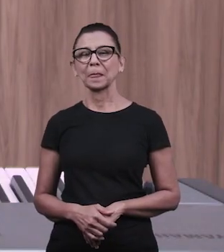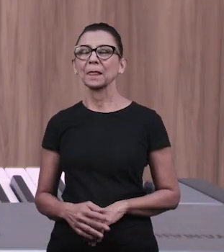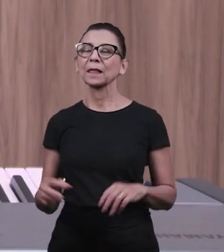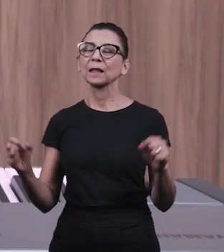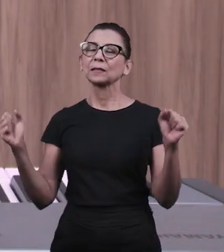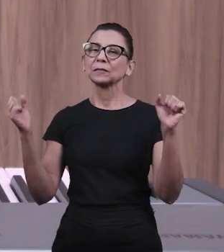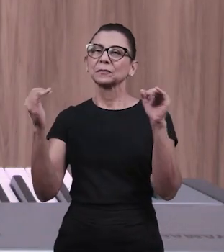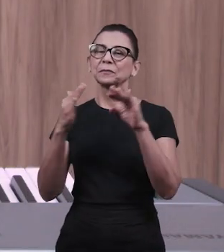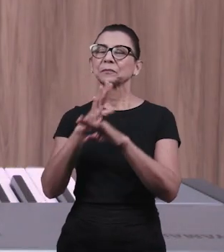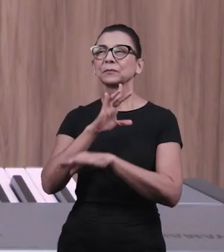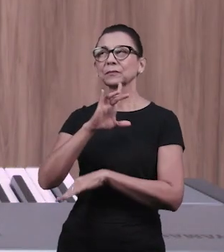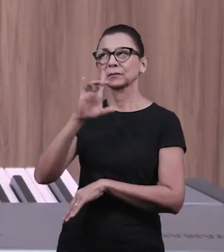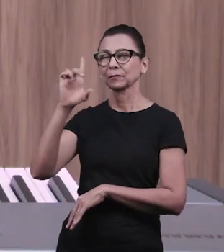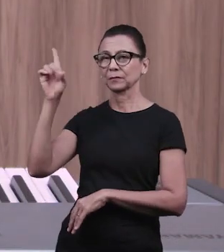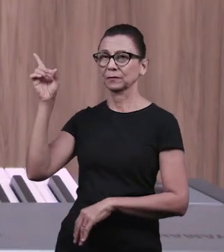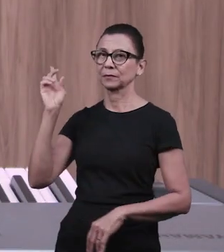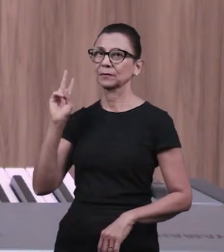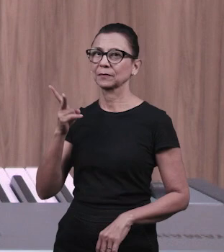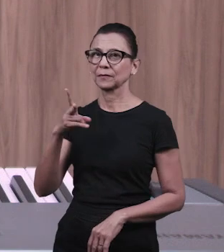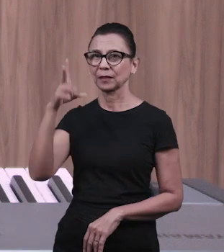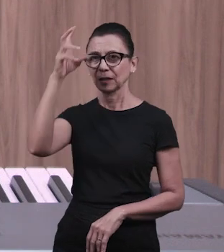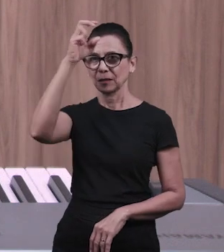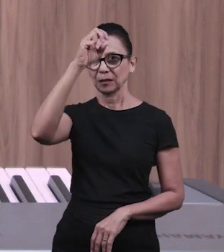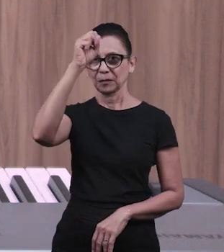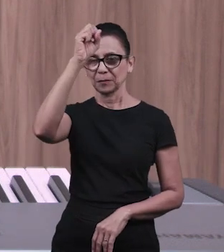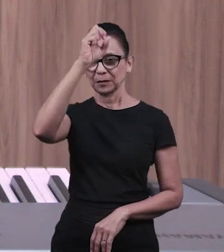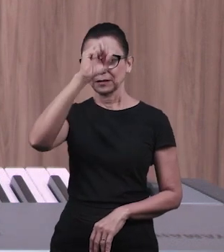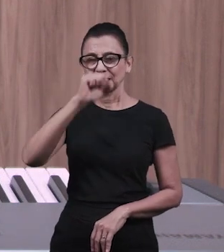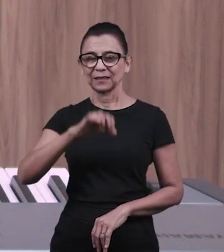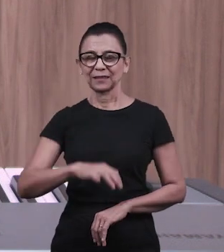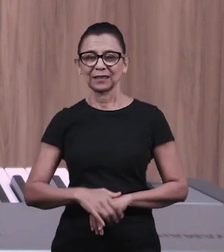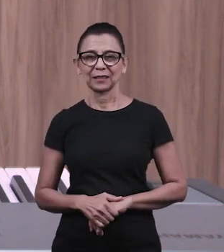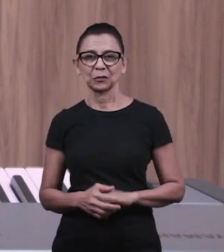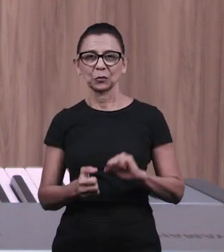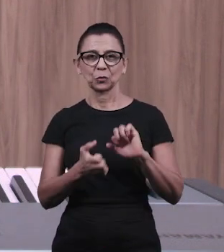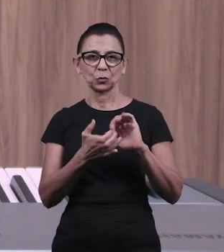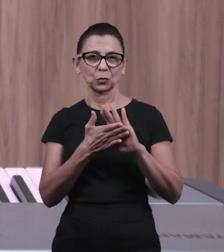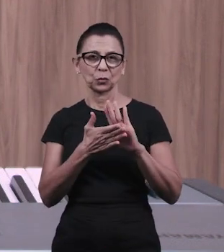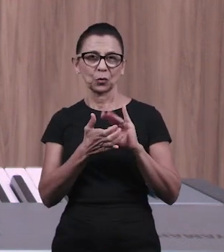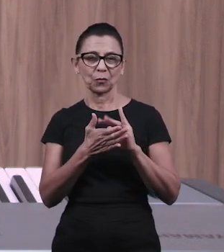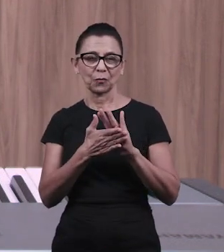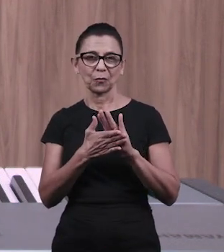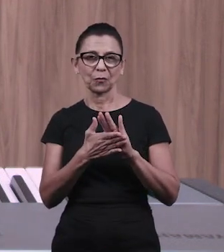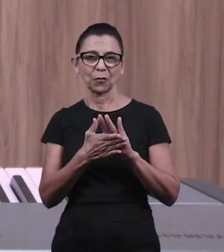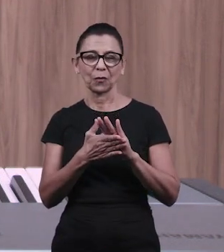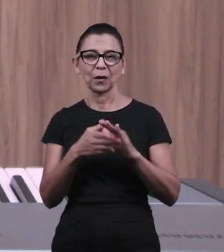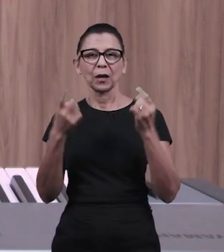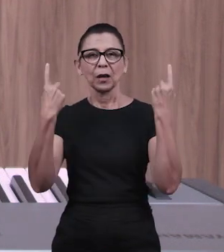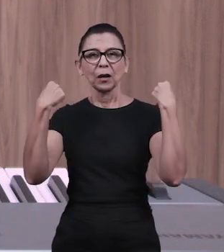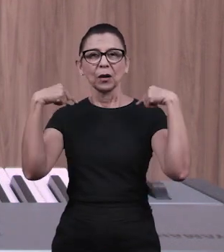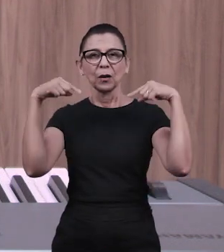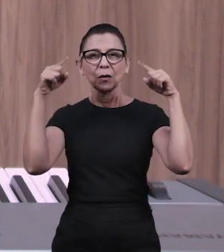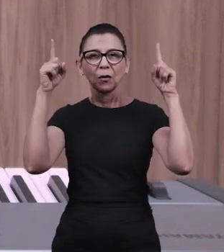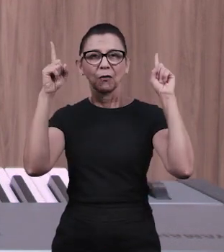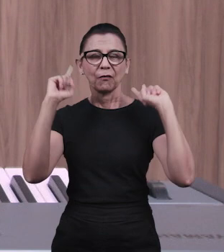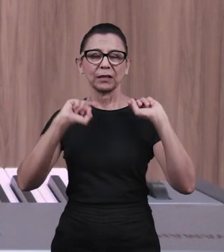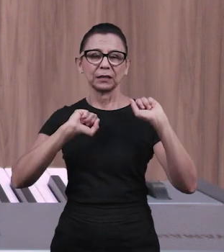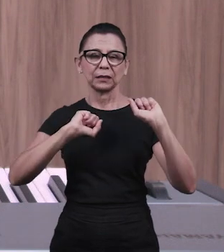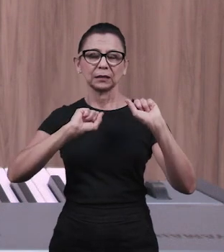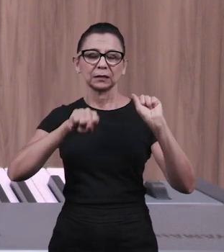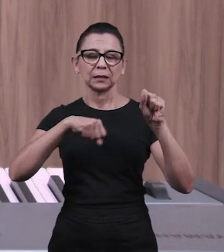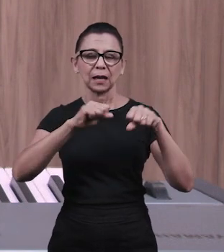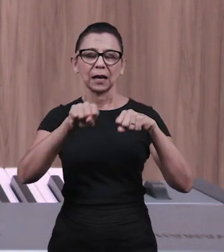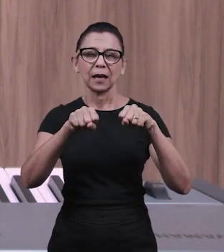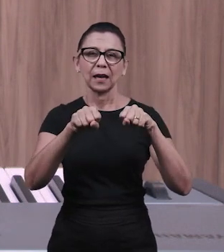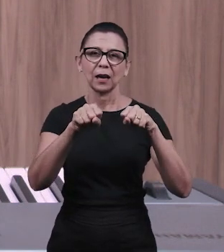Аллилуйя, слава Господу! Давайте продолжим изучать упрощенное вступление к псалму. Лежит на